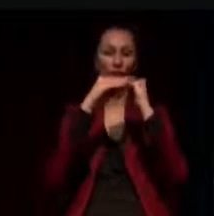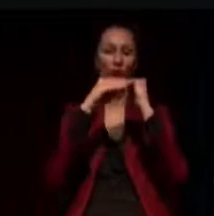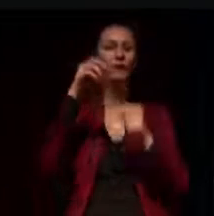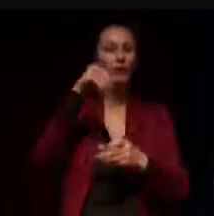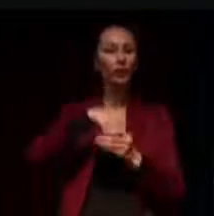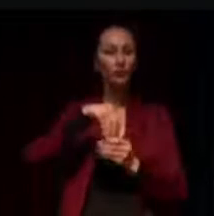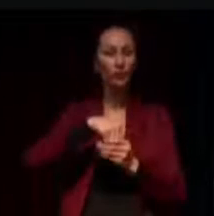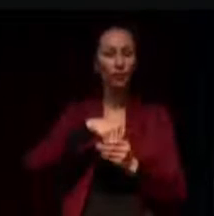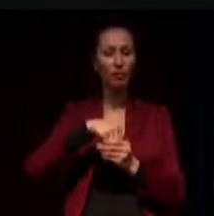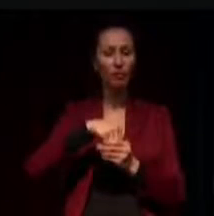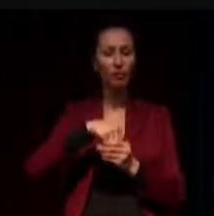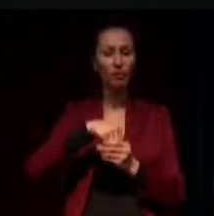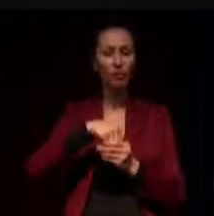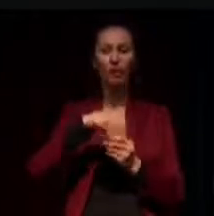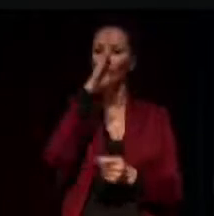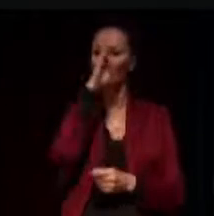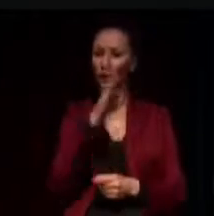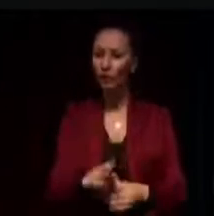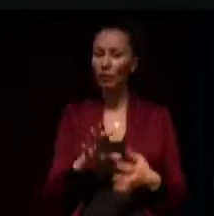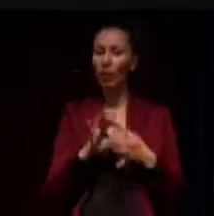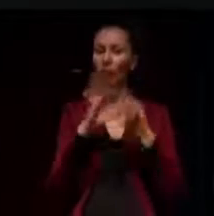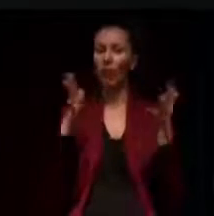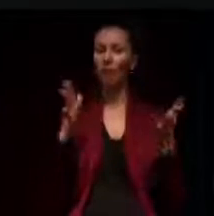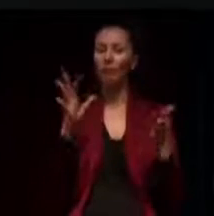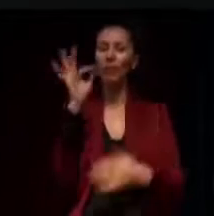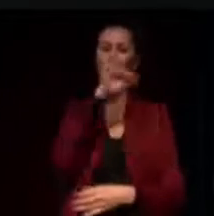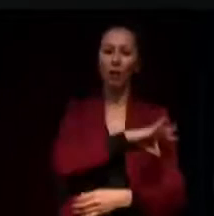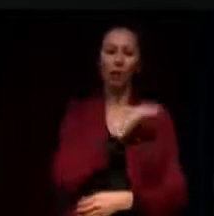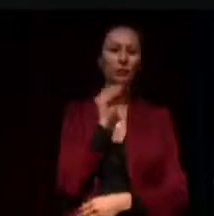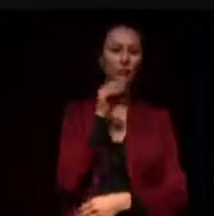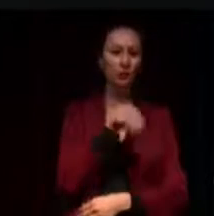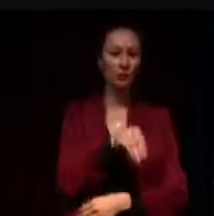cinsiyet eşitliğine ciddi anlamda katkı koyan bir